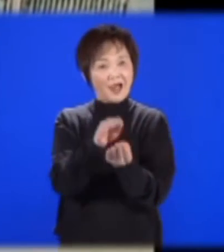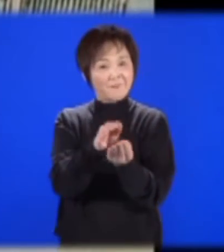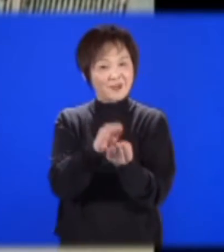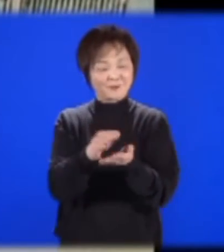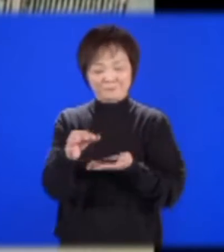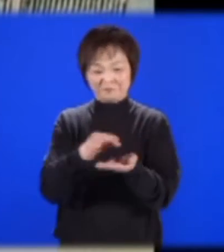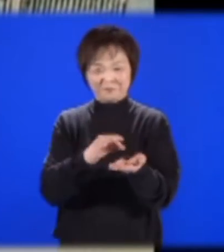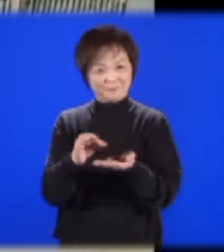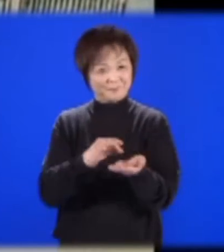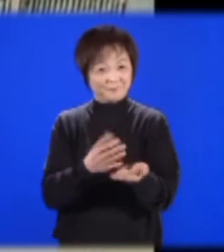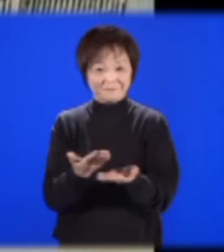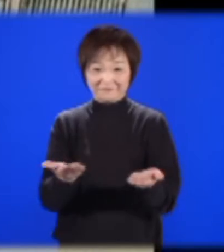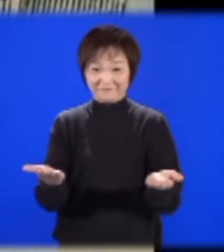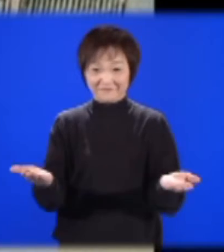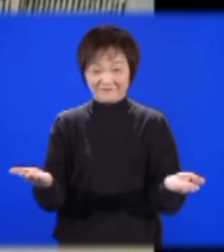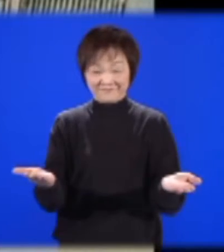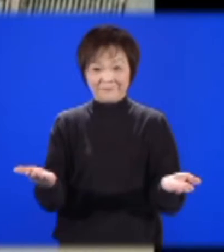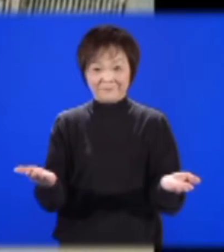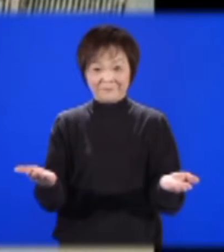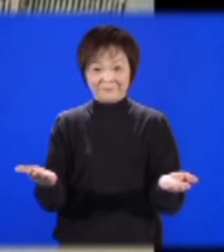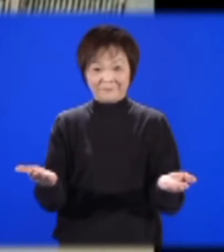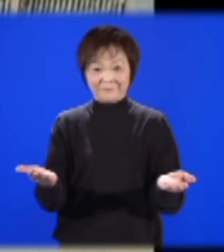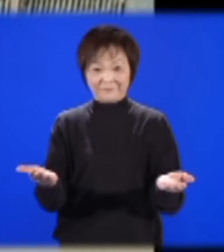マグリが売られていたんです。